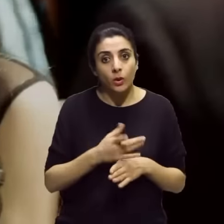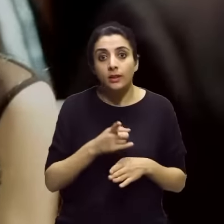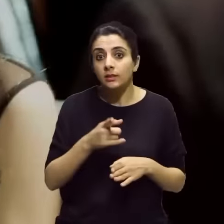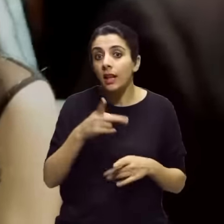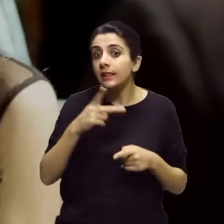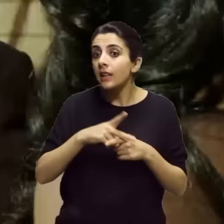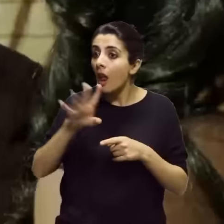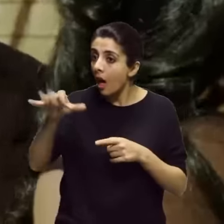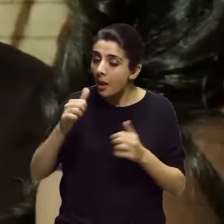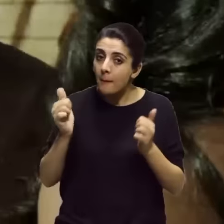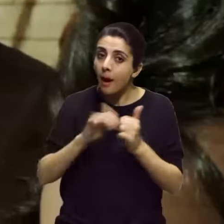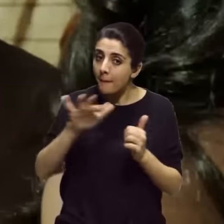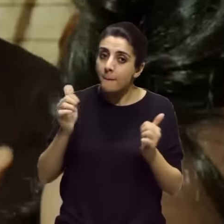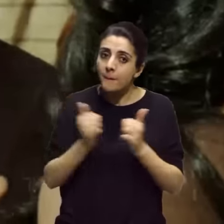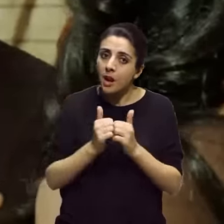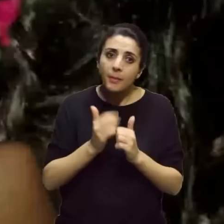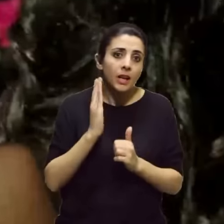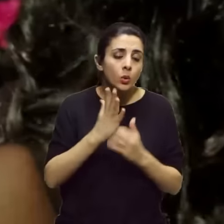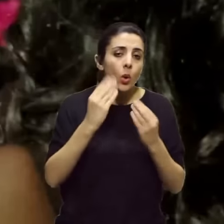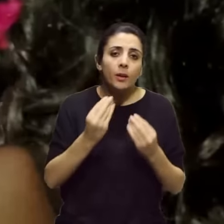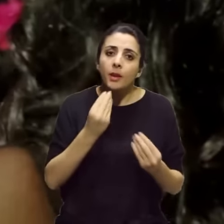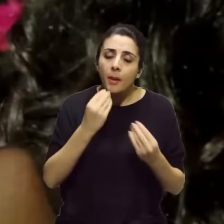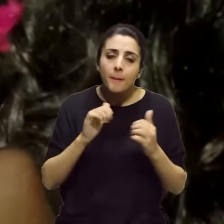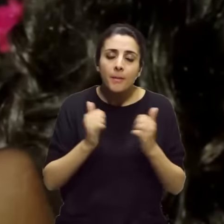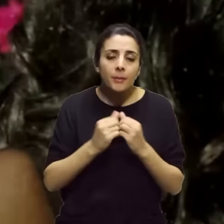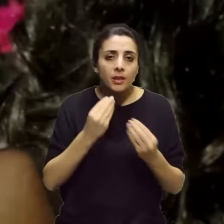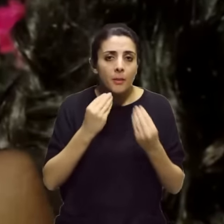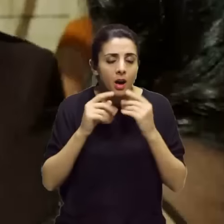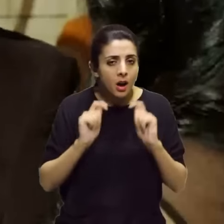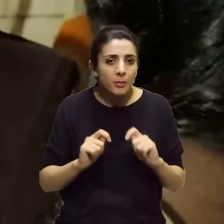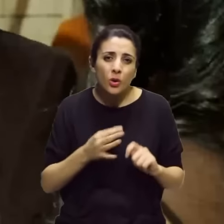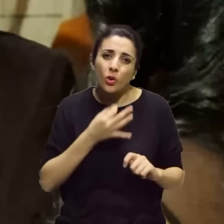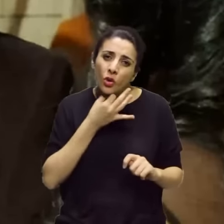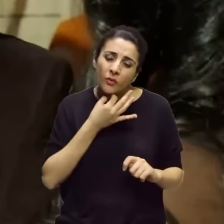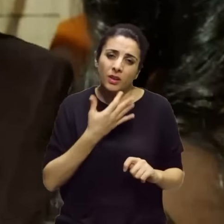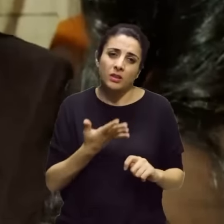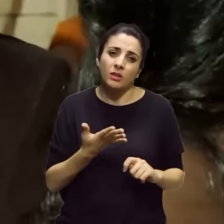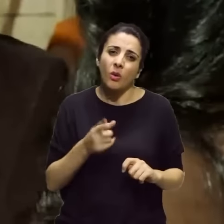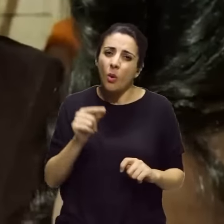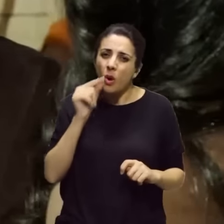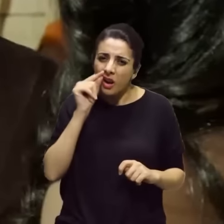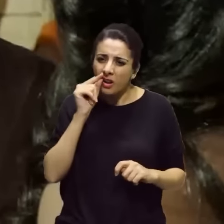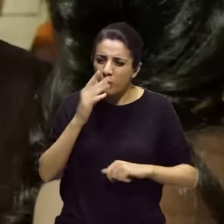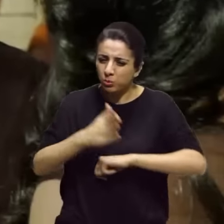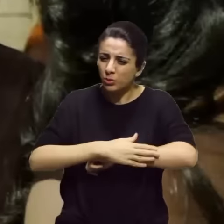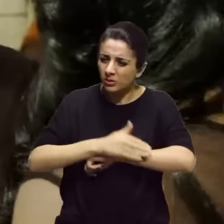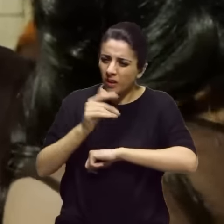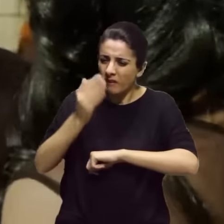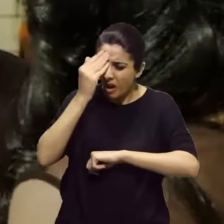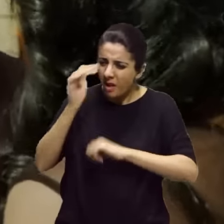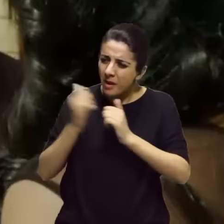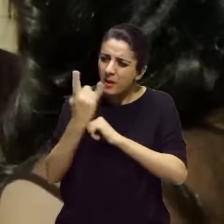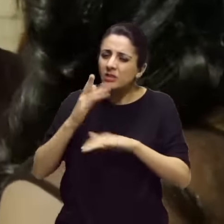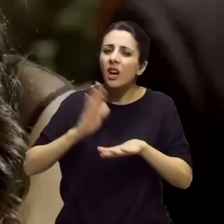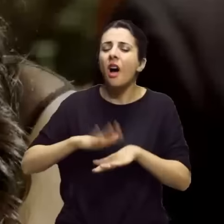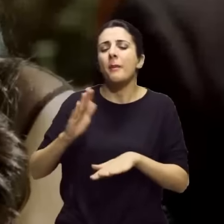sen de Zeyno'yu al. Böyle hep beraber bir yere gidelim ya. Bir şeyler yiyelim içelim. Ama yani lütfen artık rica edeceğim. Şu burslu tiplerle şöyle takılmayı kessin